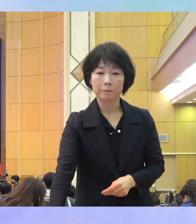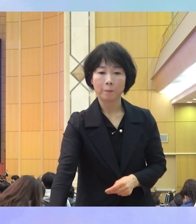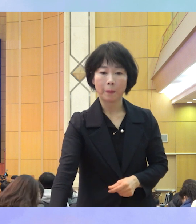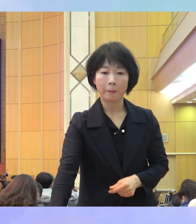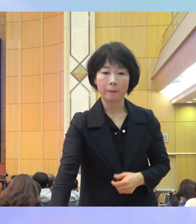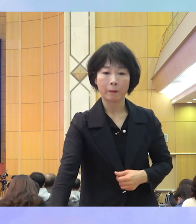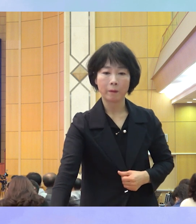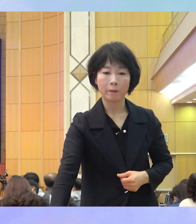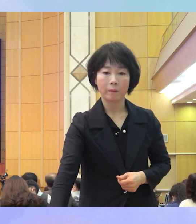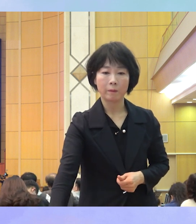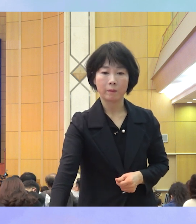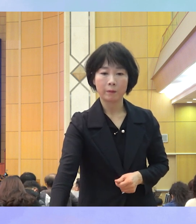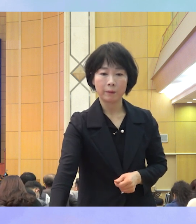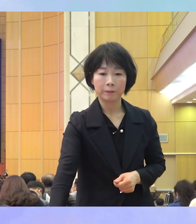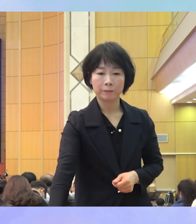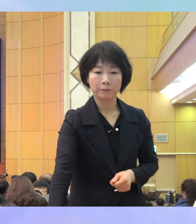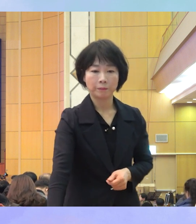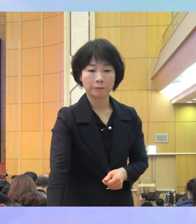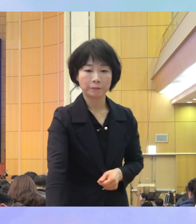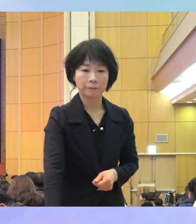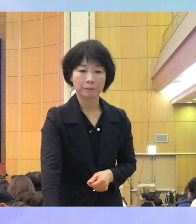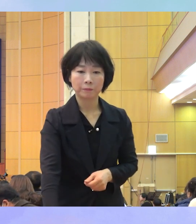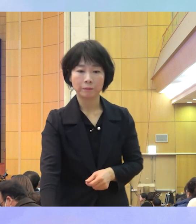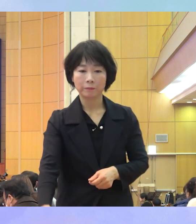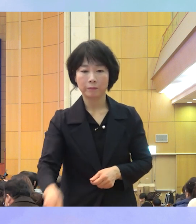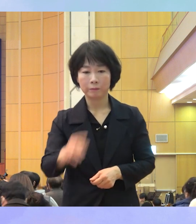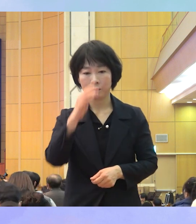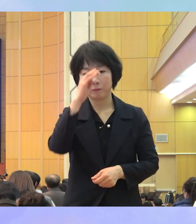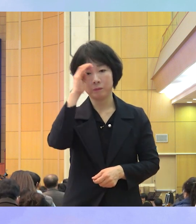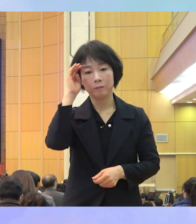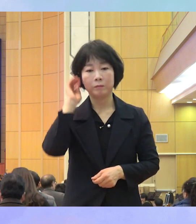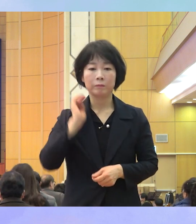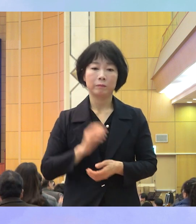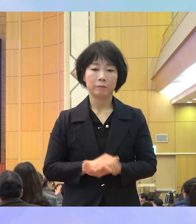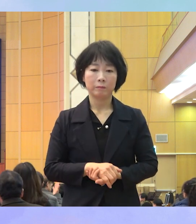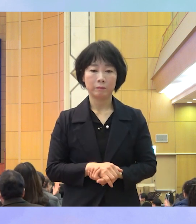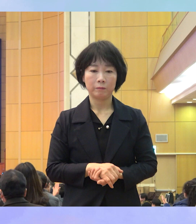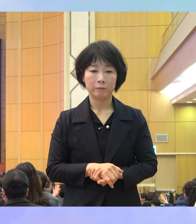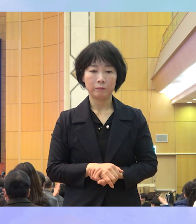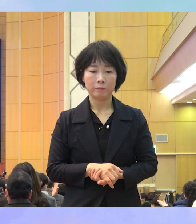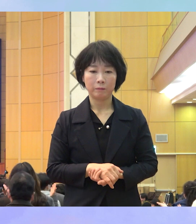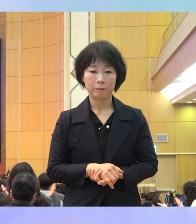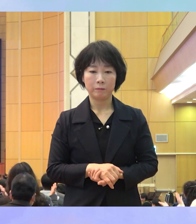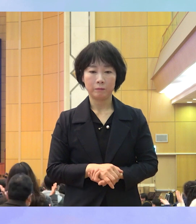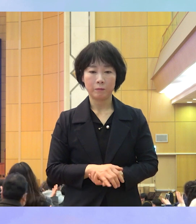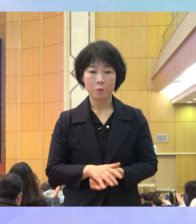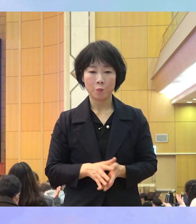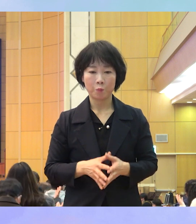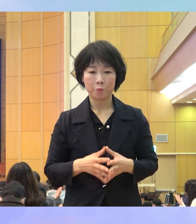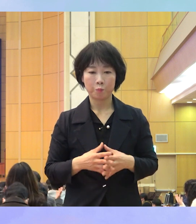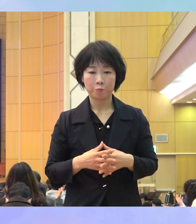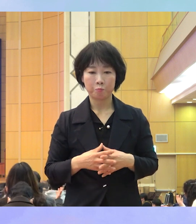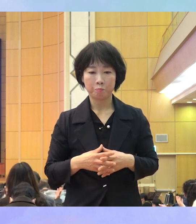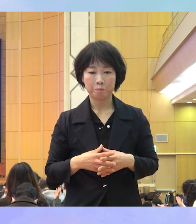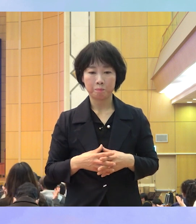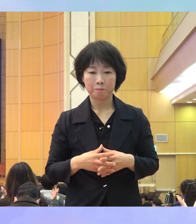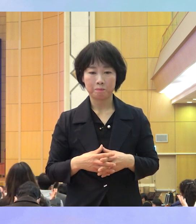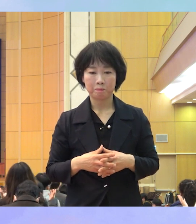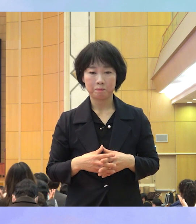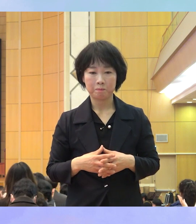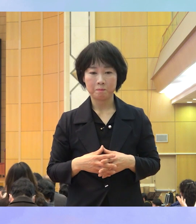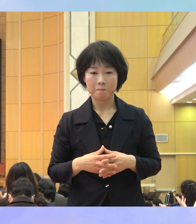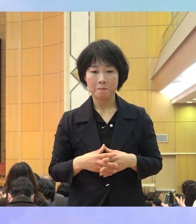주시니 형통하리라. 네, 2번 부르고 축도함으로 마치도록 하겠습니다.